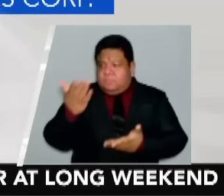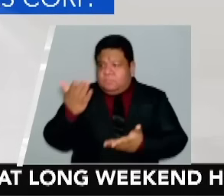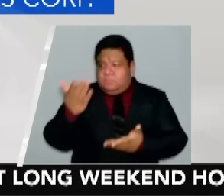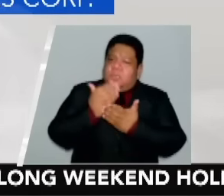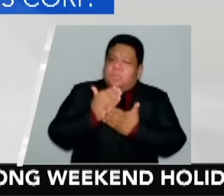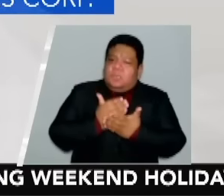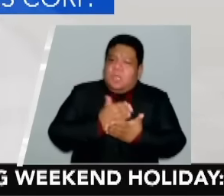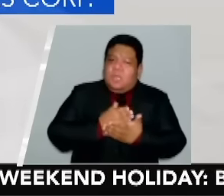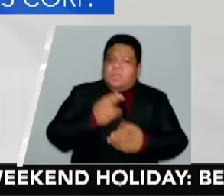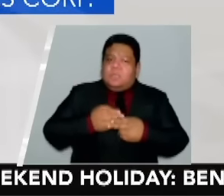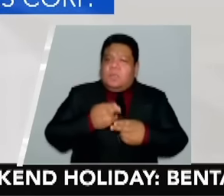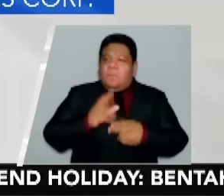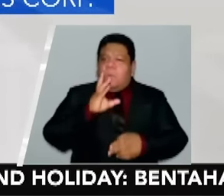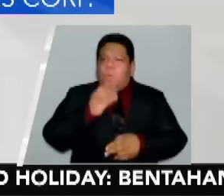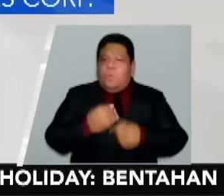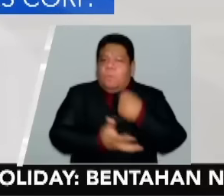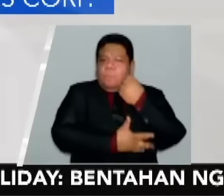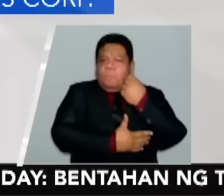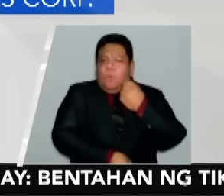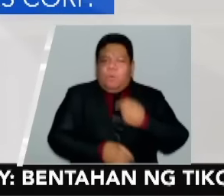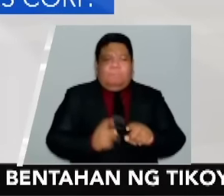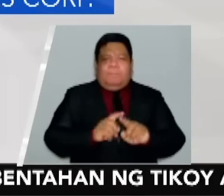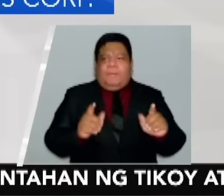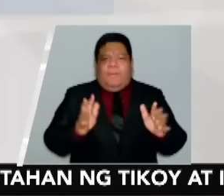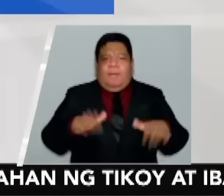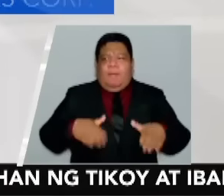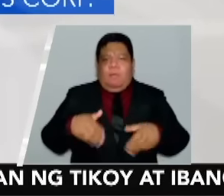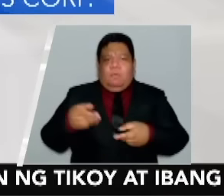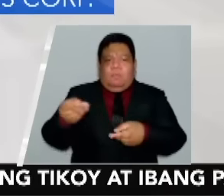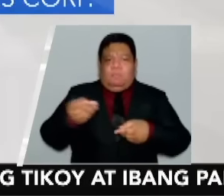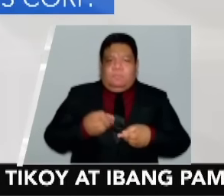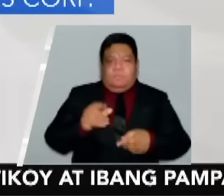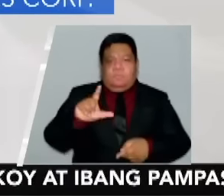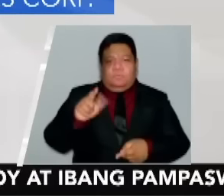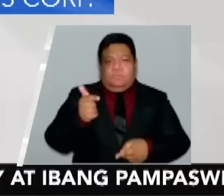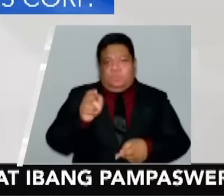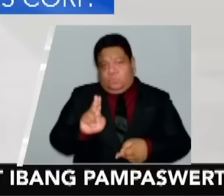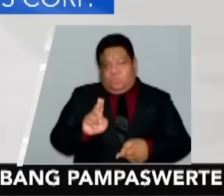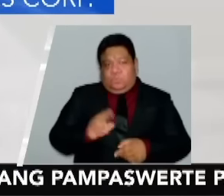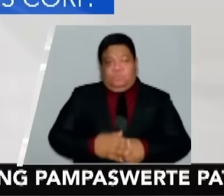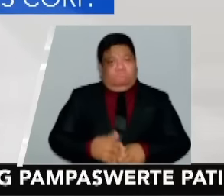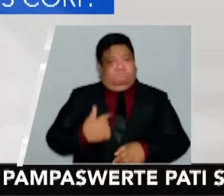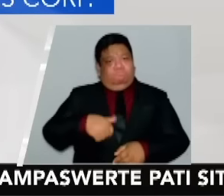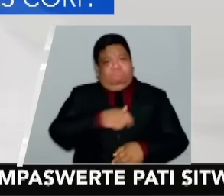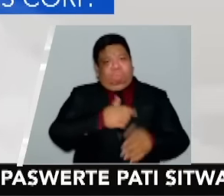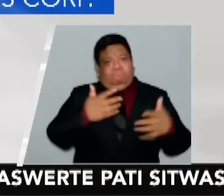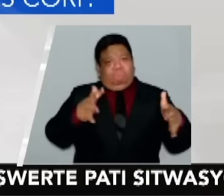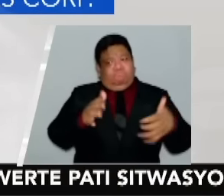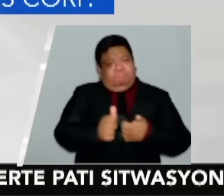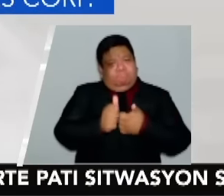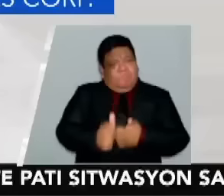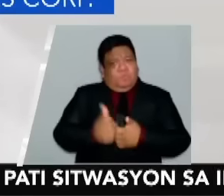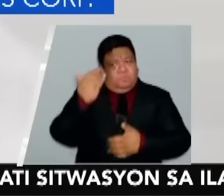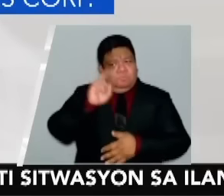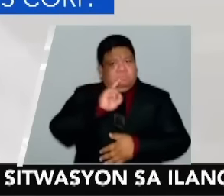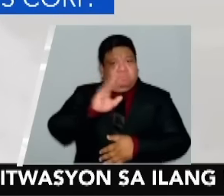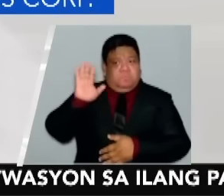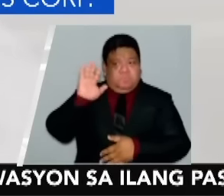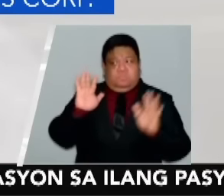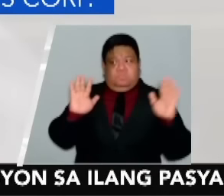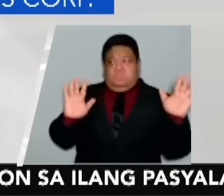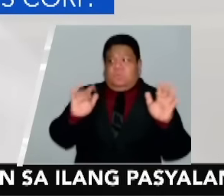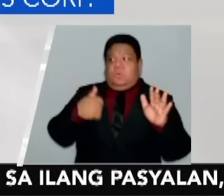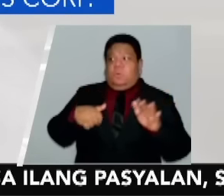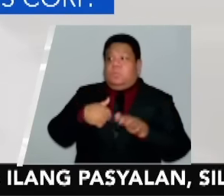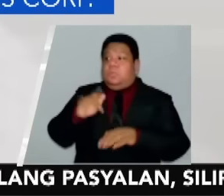lugar pero hindi pa nila ito nakukuha hanggang ngayon. Tumalima rin sila sa nauna nilang pangako ng hindi nila gagalawin ang maliliit na bahay ng mga